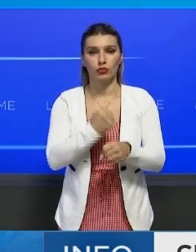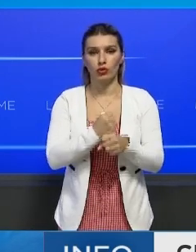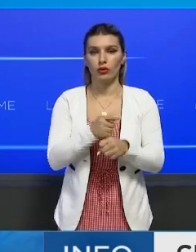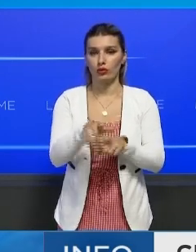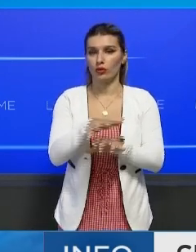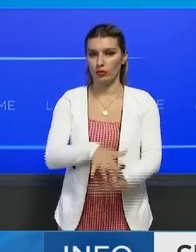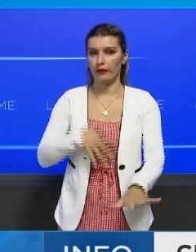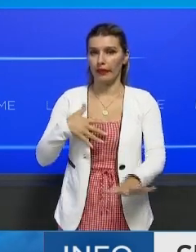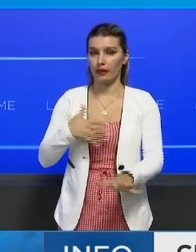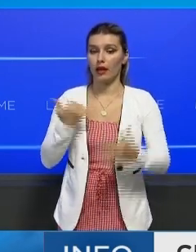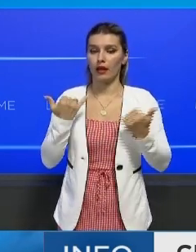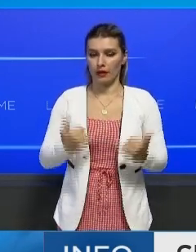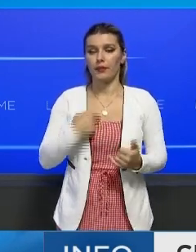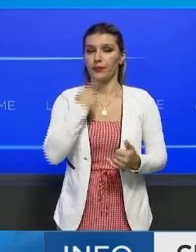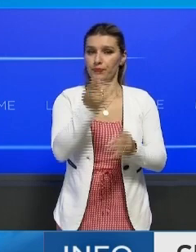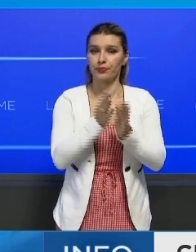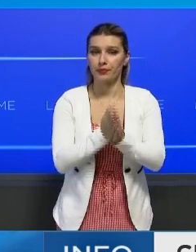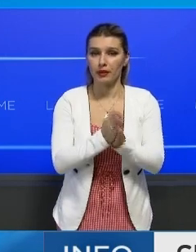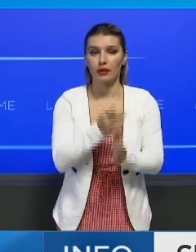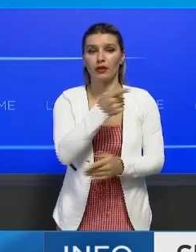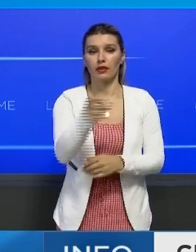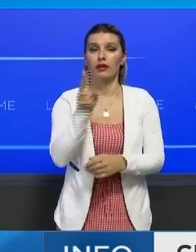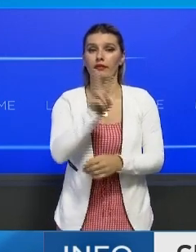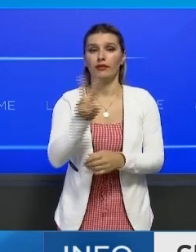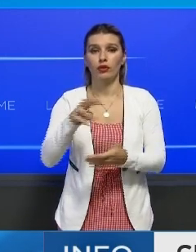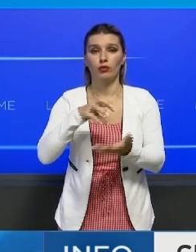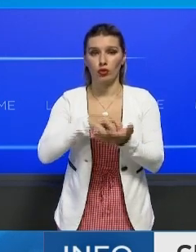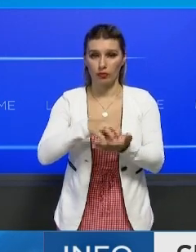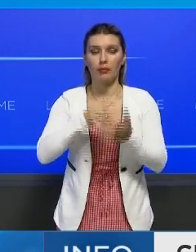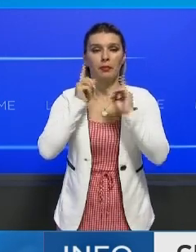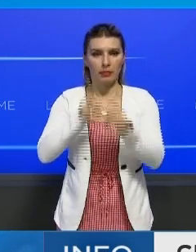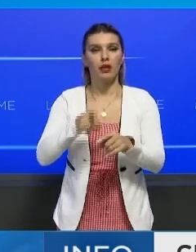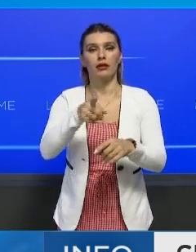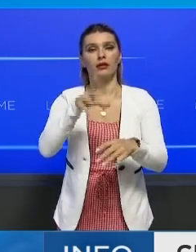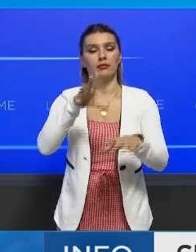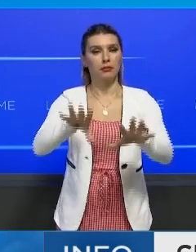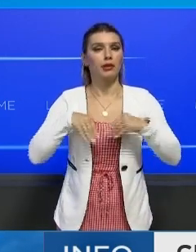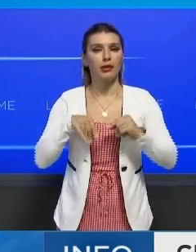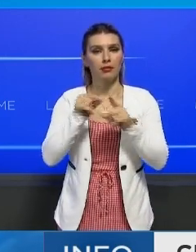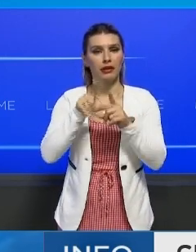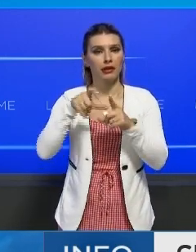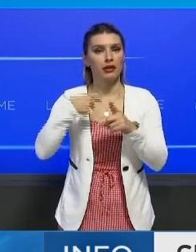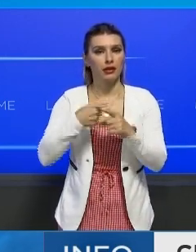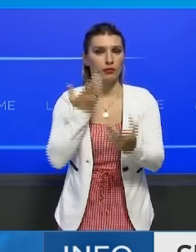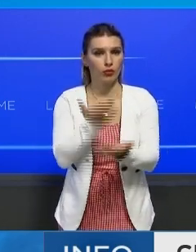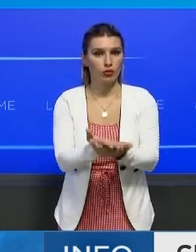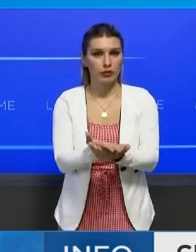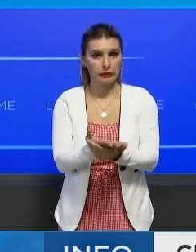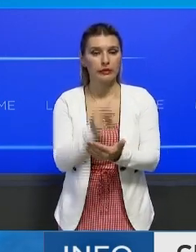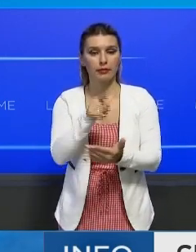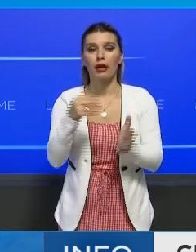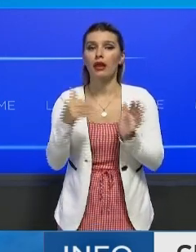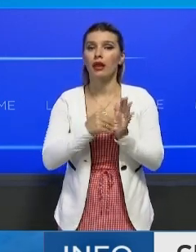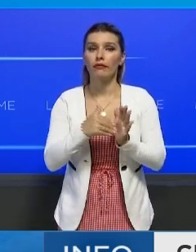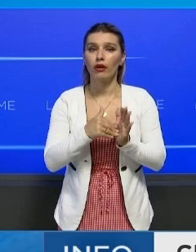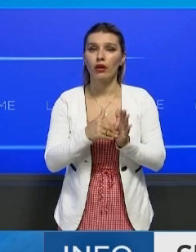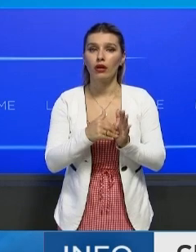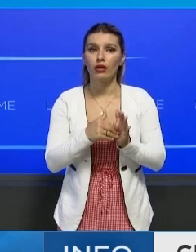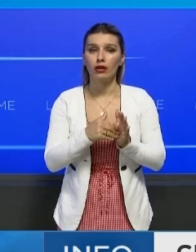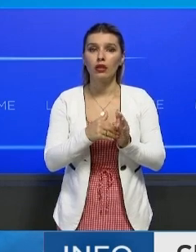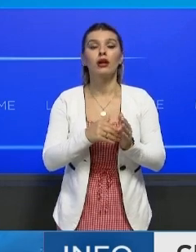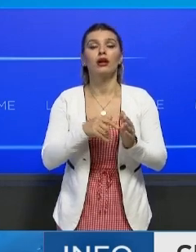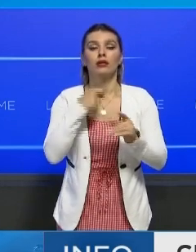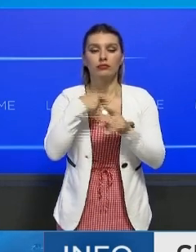eftoj lëvizjen vendendosi që të miratoj nismen legislative të Partisë Demokratike, e cila kërkon